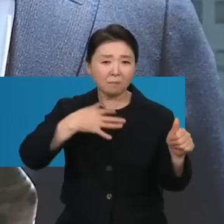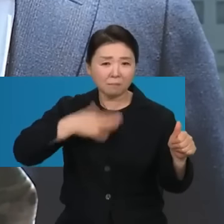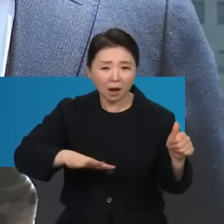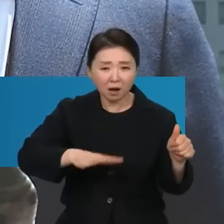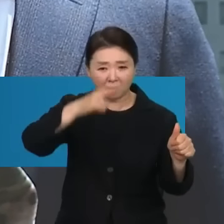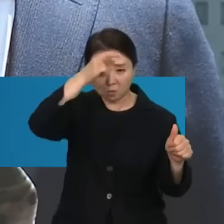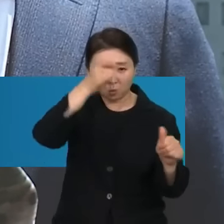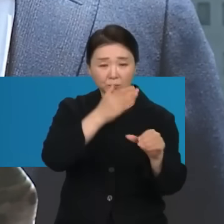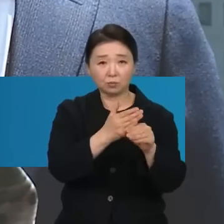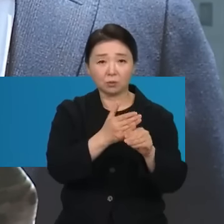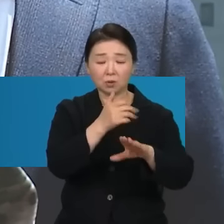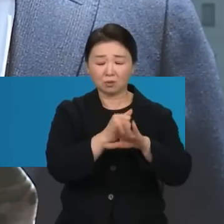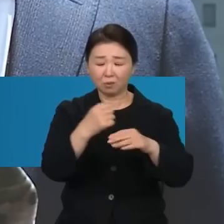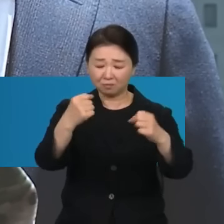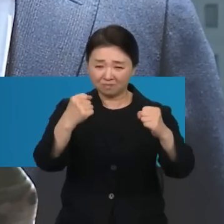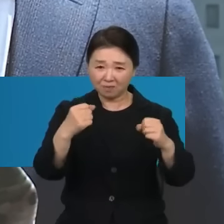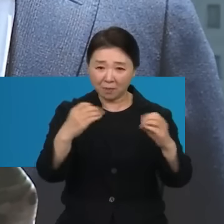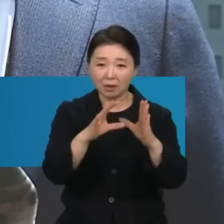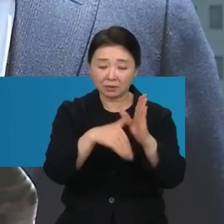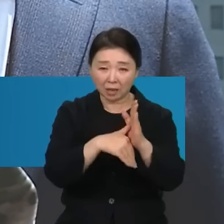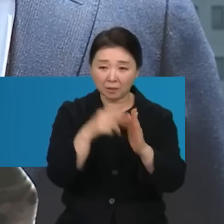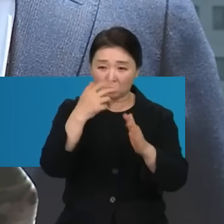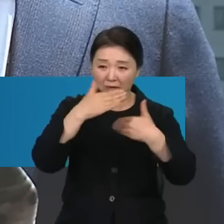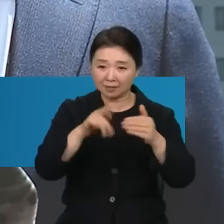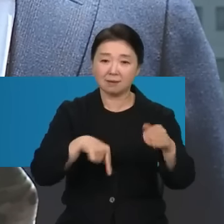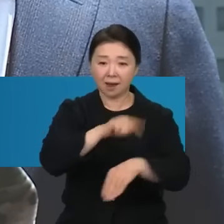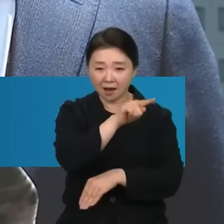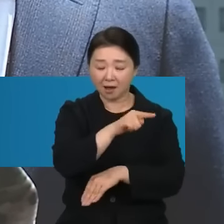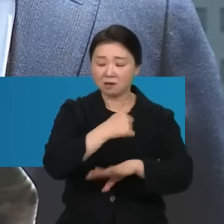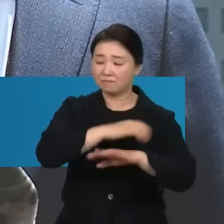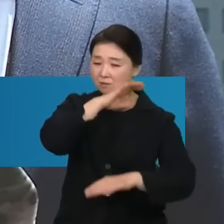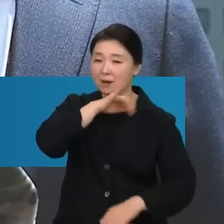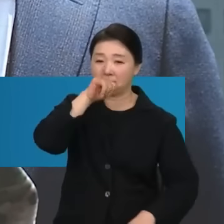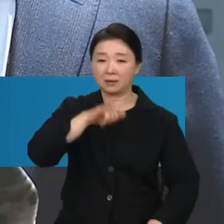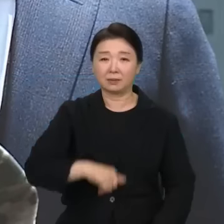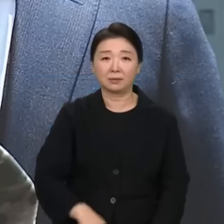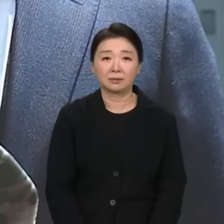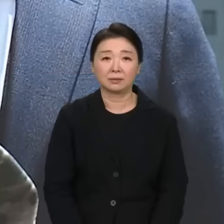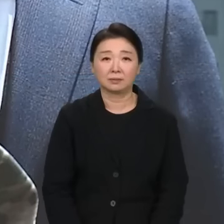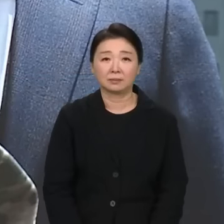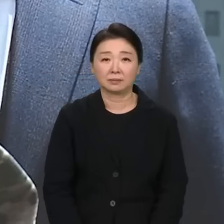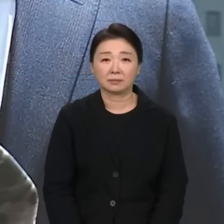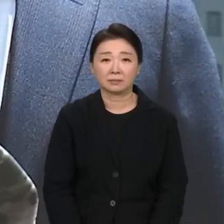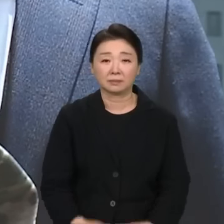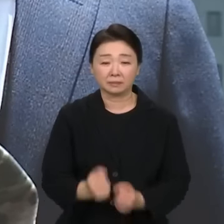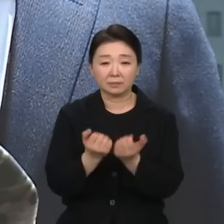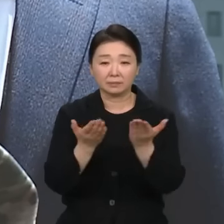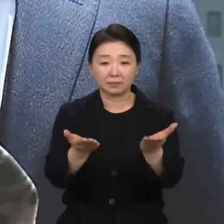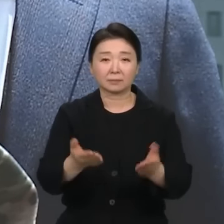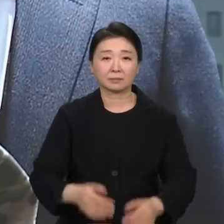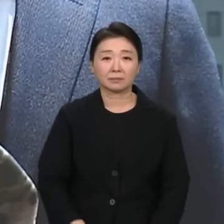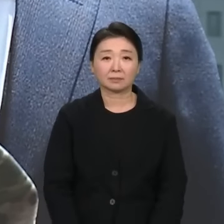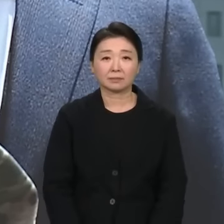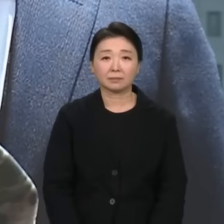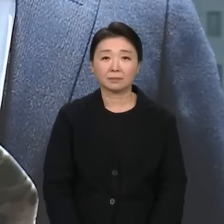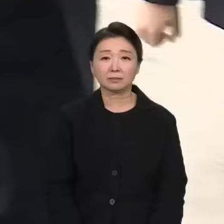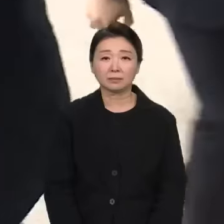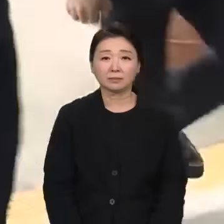않았다면서도 대질을 하면 조사실을 나가겠다고 강하게 반발한 걸로 파악됐습니다. 이어서 연지환 기자입니다.